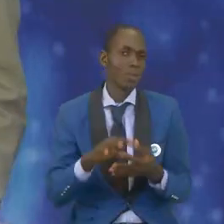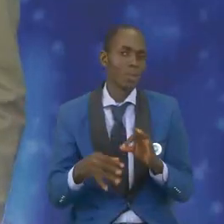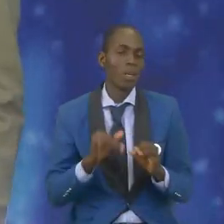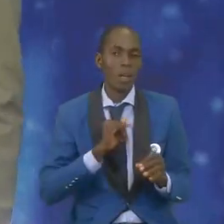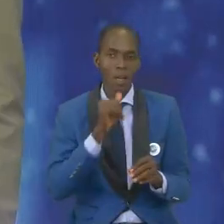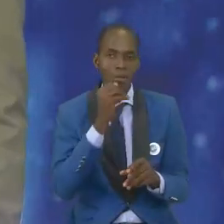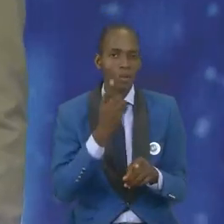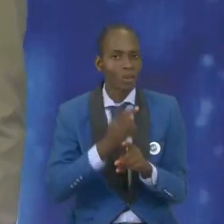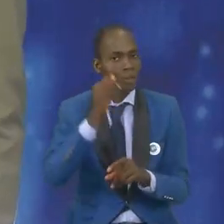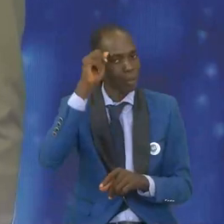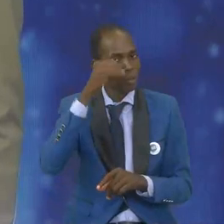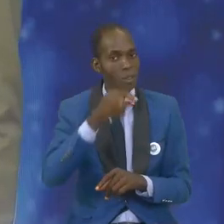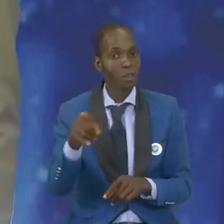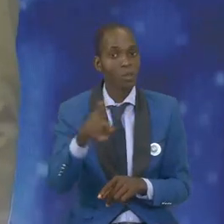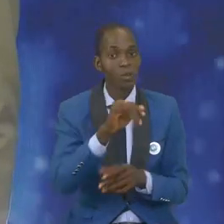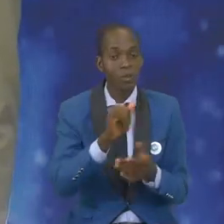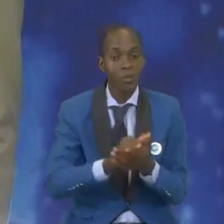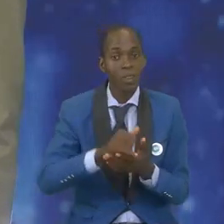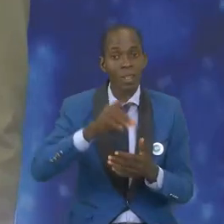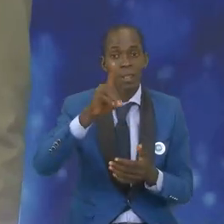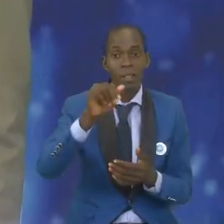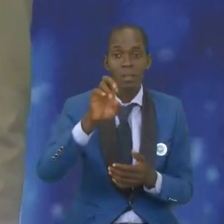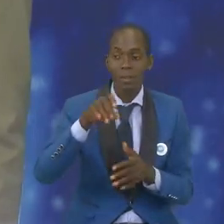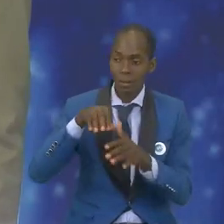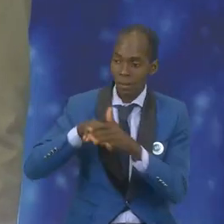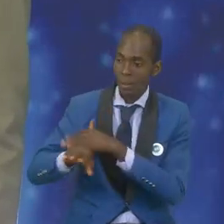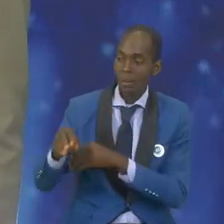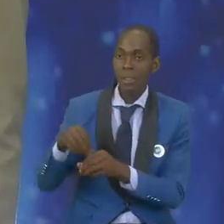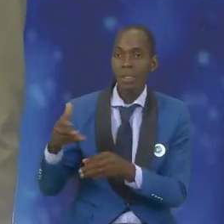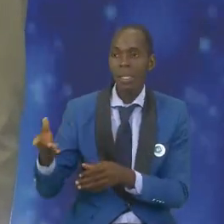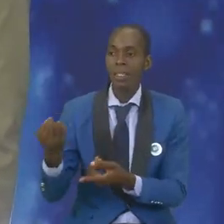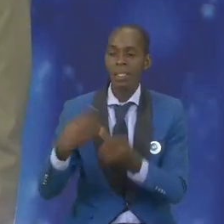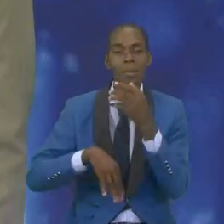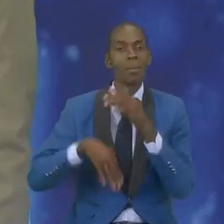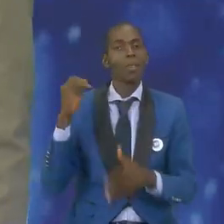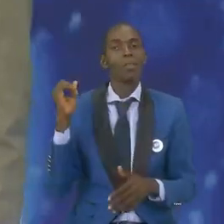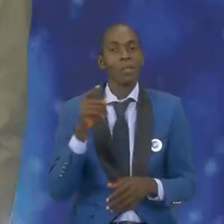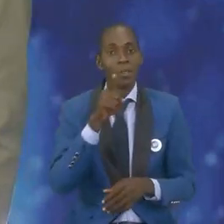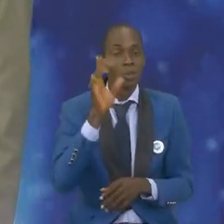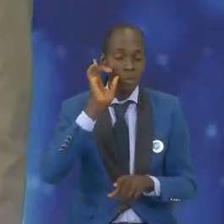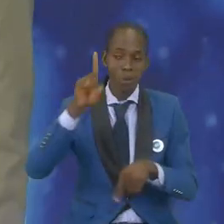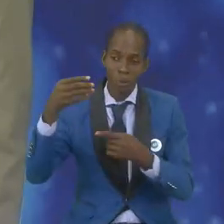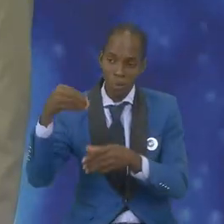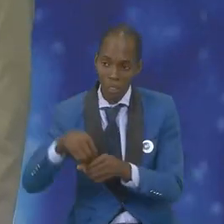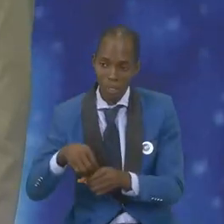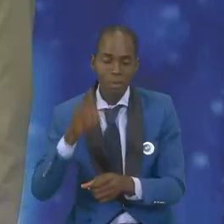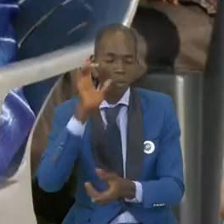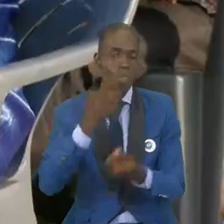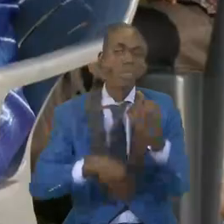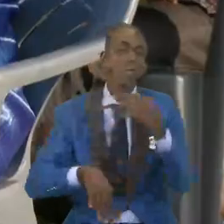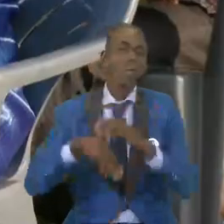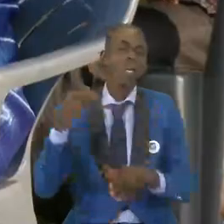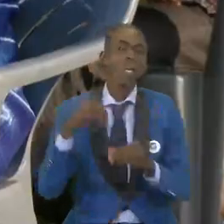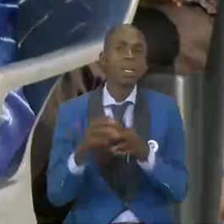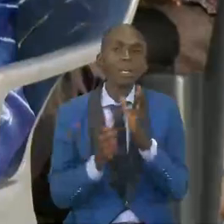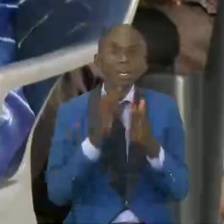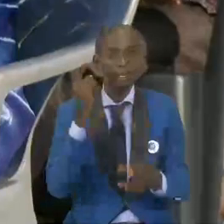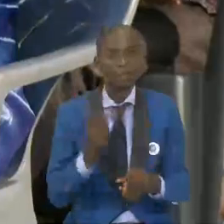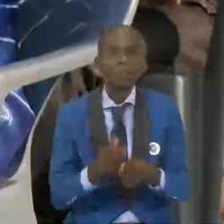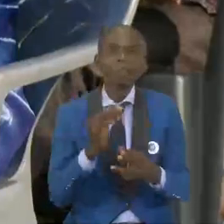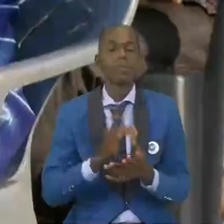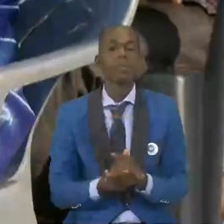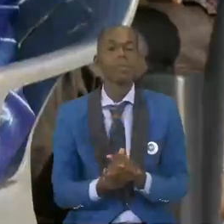pensaient. Alors, vous connaissez l'histoire. Je vous rappelle simplement. Daniel est descendu et il est ressorti.